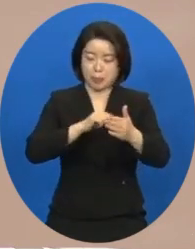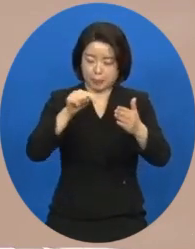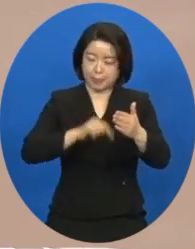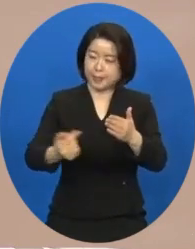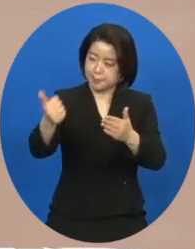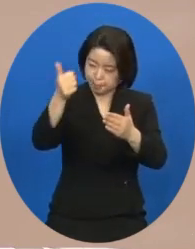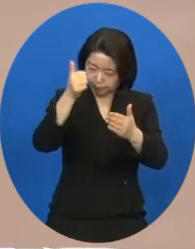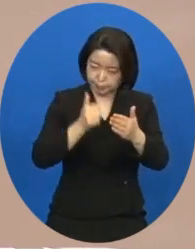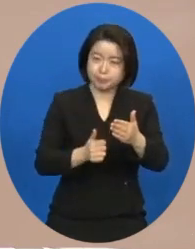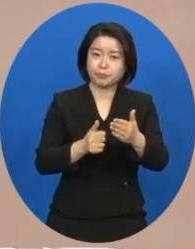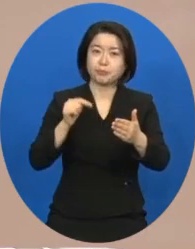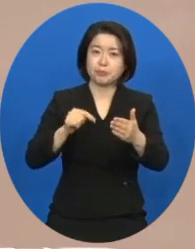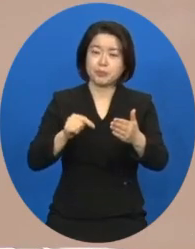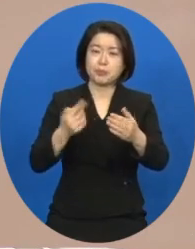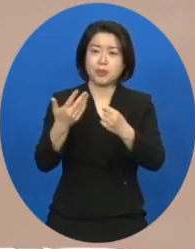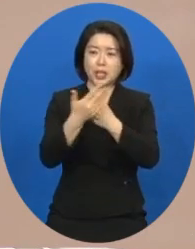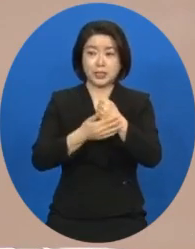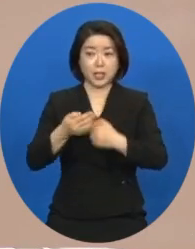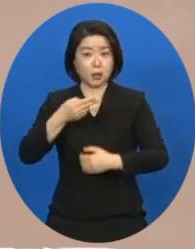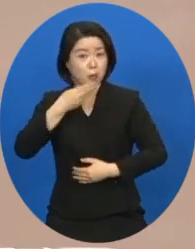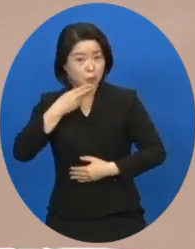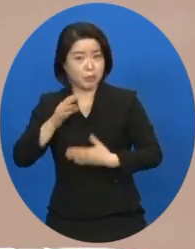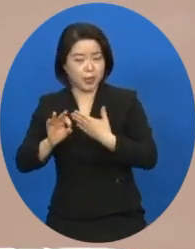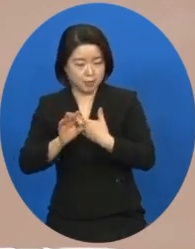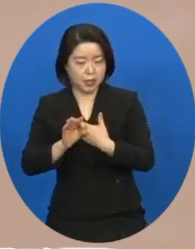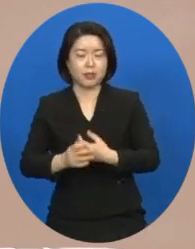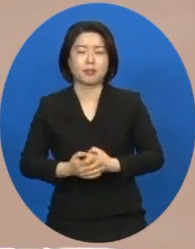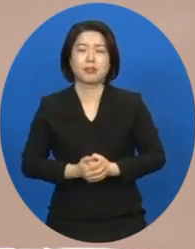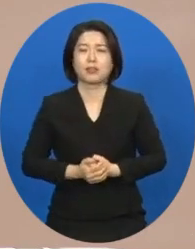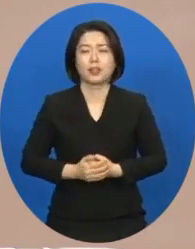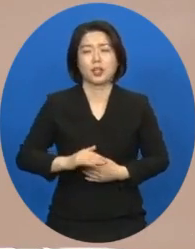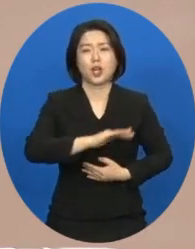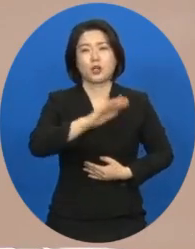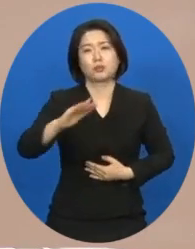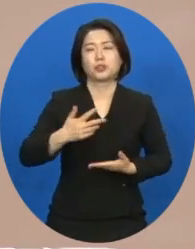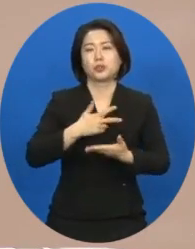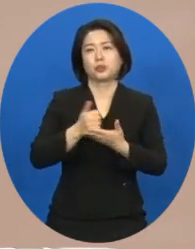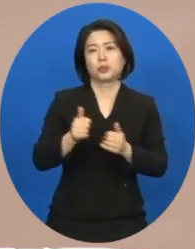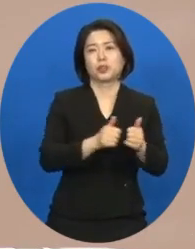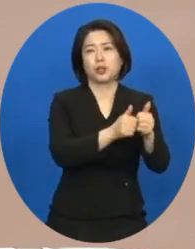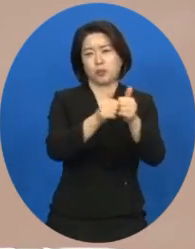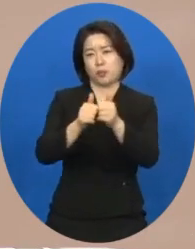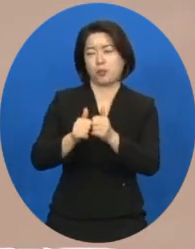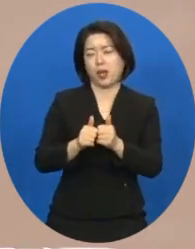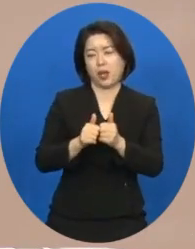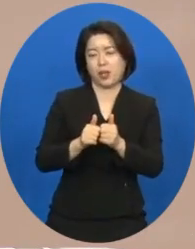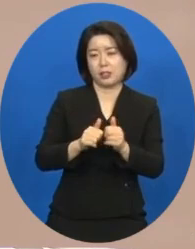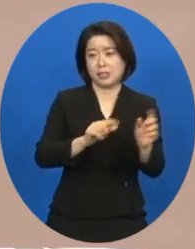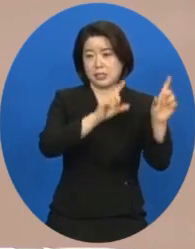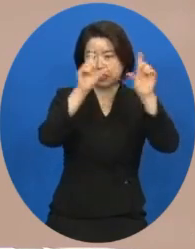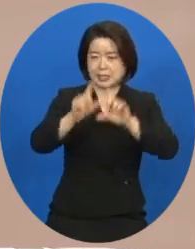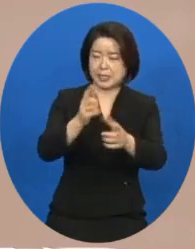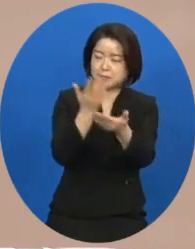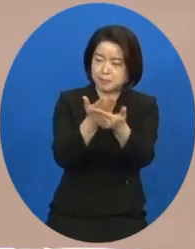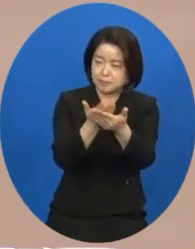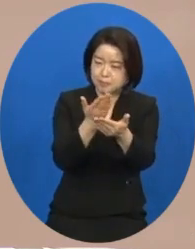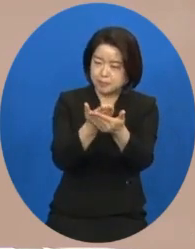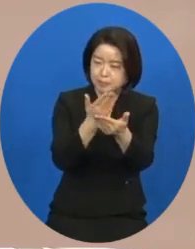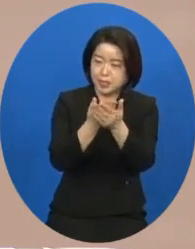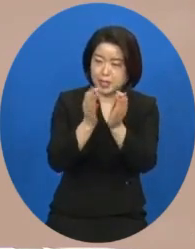거하신 그런 은혜가 없다면 우리는 주님과 동행하는 삶을 살게 해달라고 기도하는